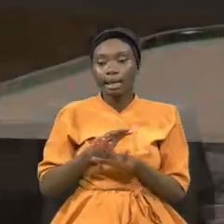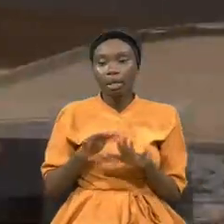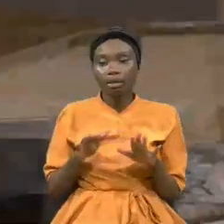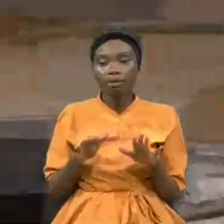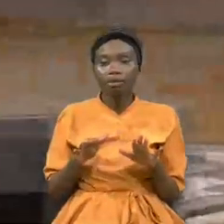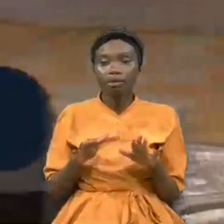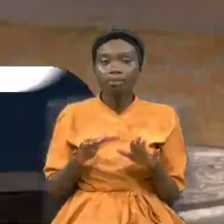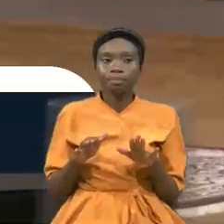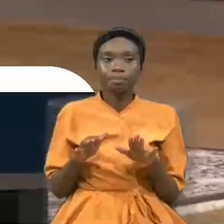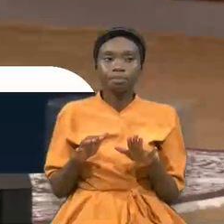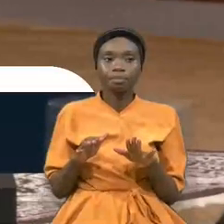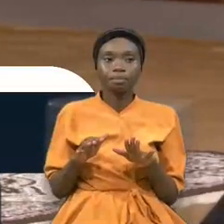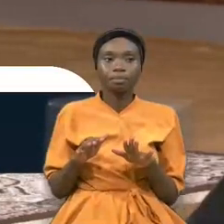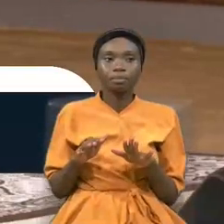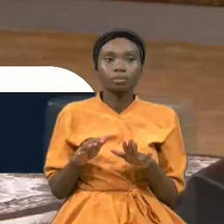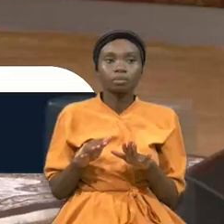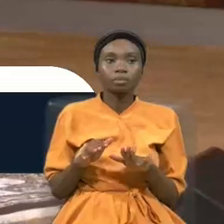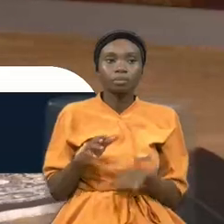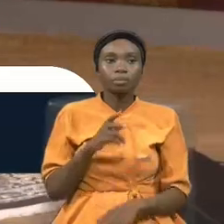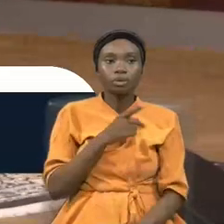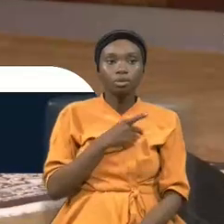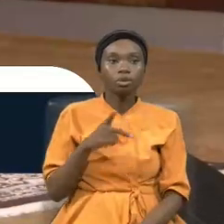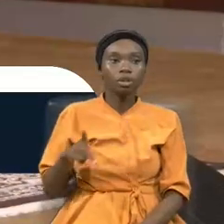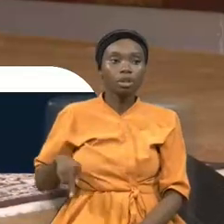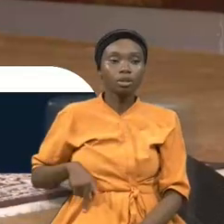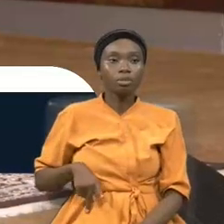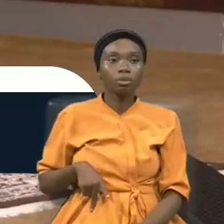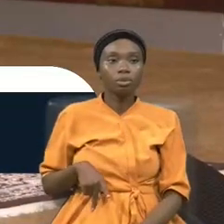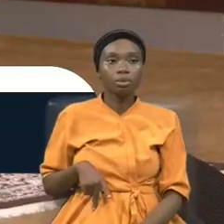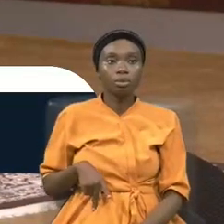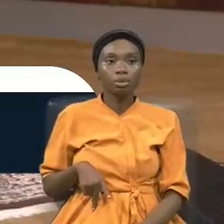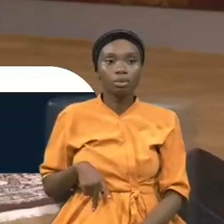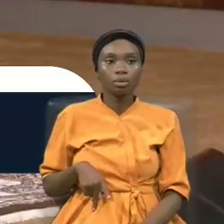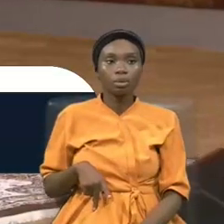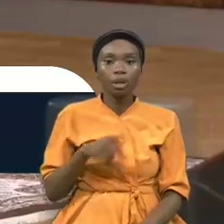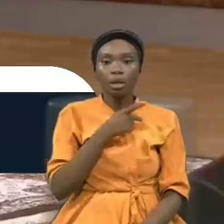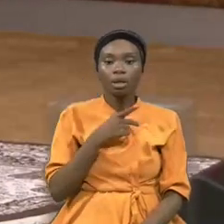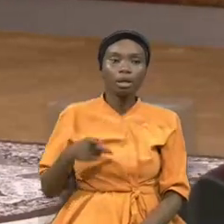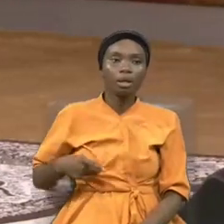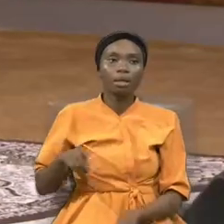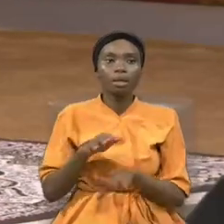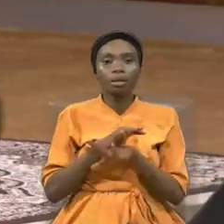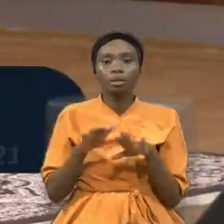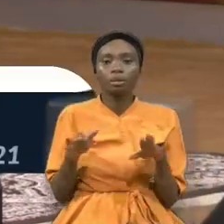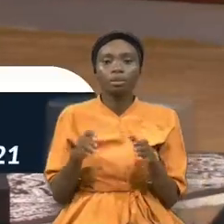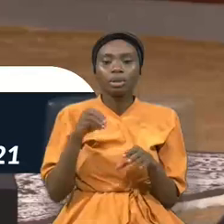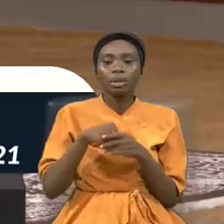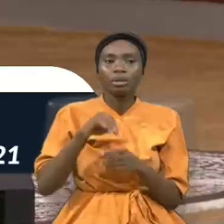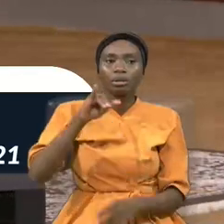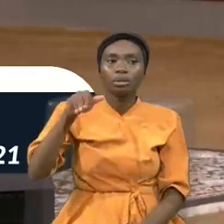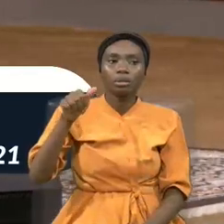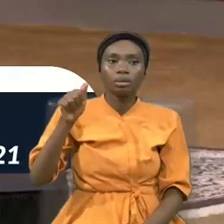Les héritiers riches du royaume dominant. Voyons Jacques 2, verset